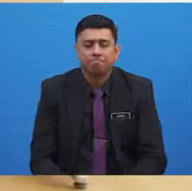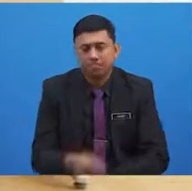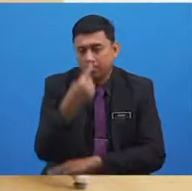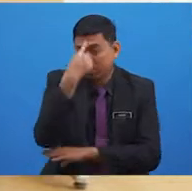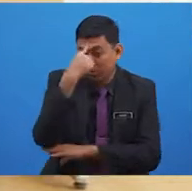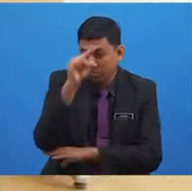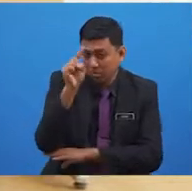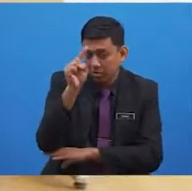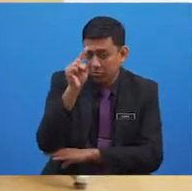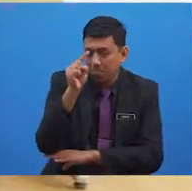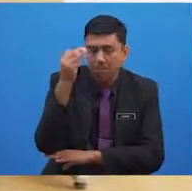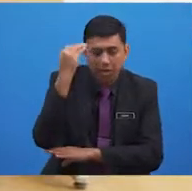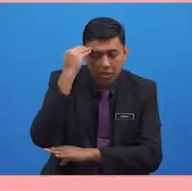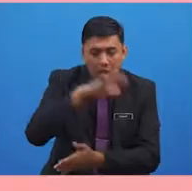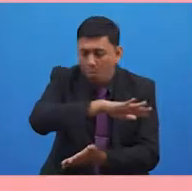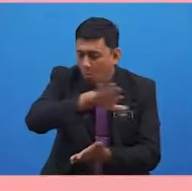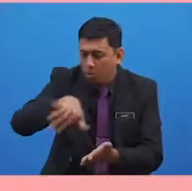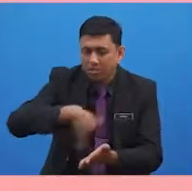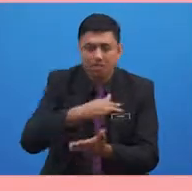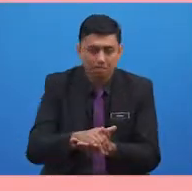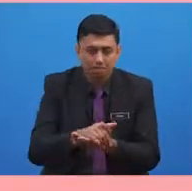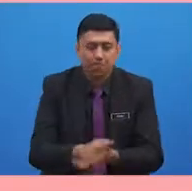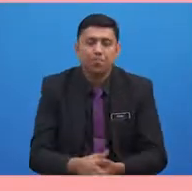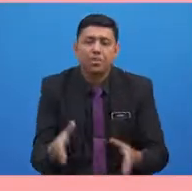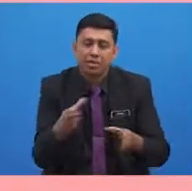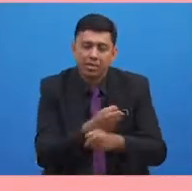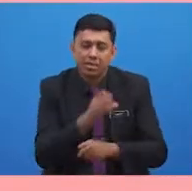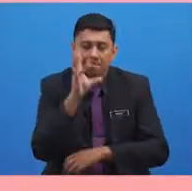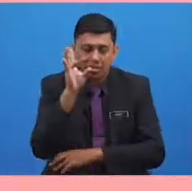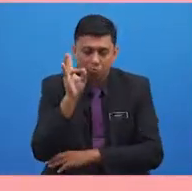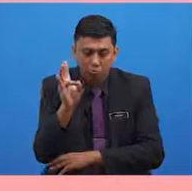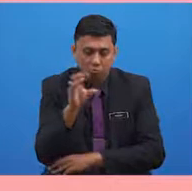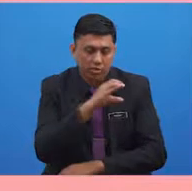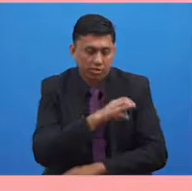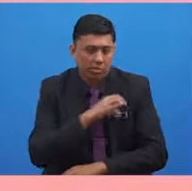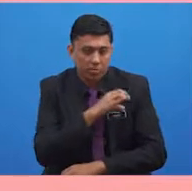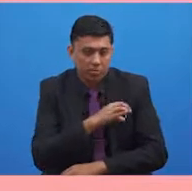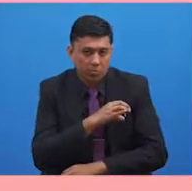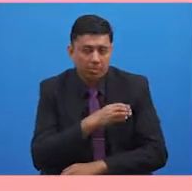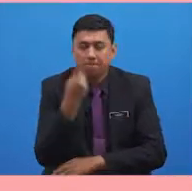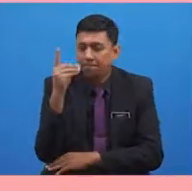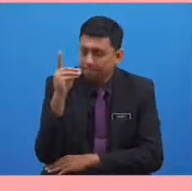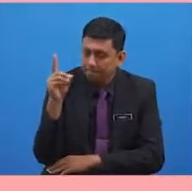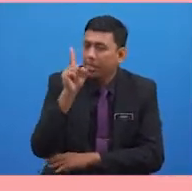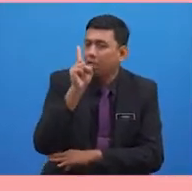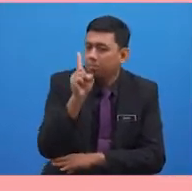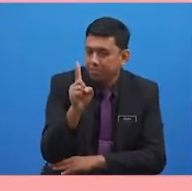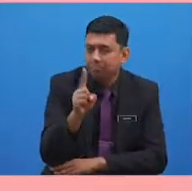Untuk pengetahuan para pelajar sekalian, terdapat 7 ciri-ciri demokrasi.